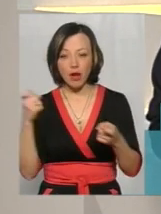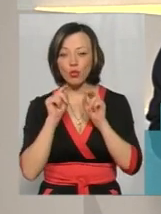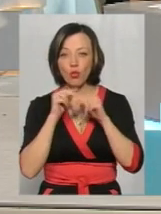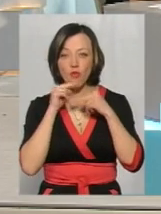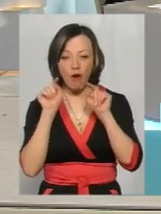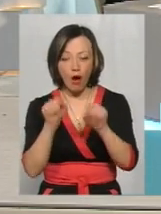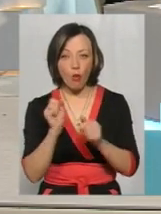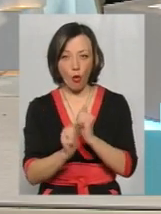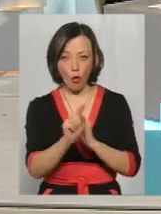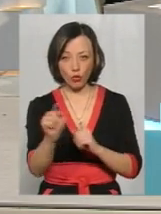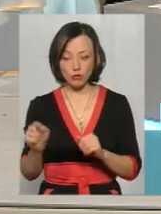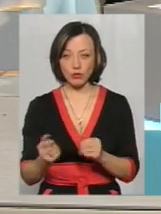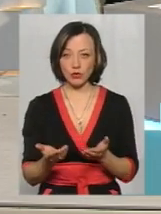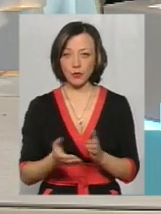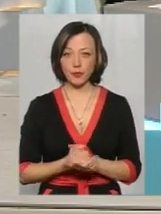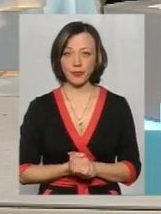кожному. Якщо